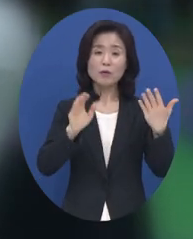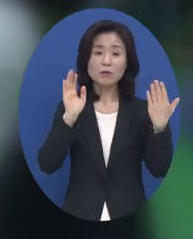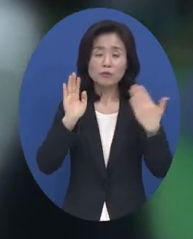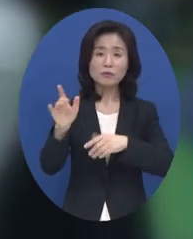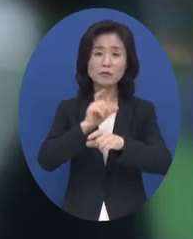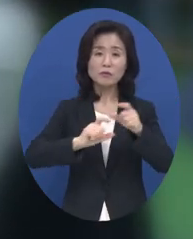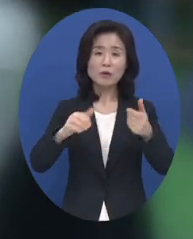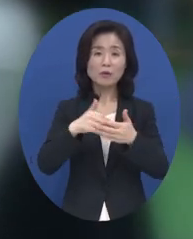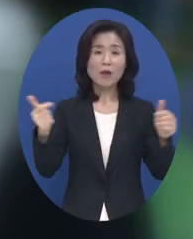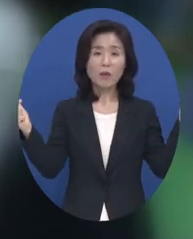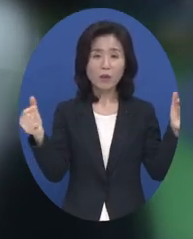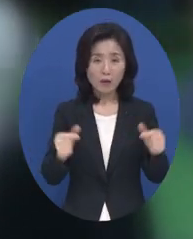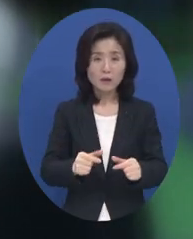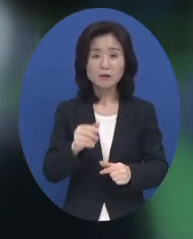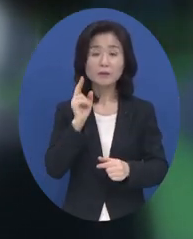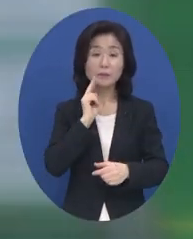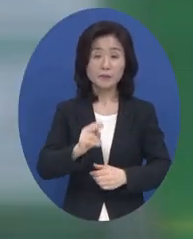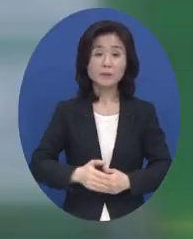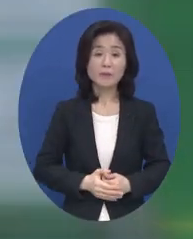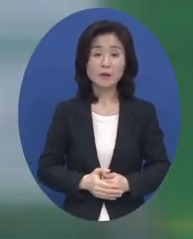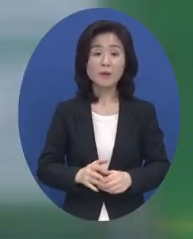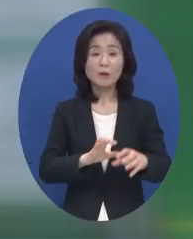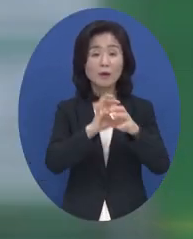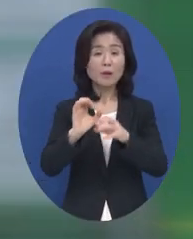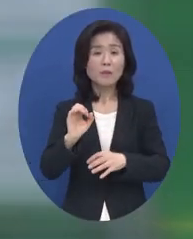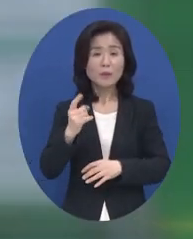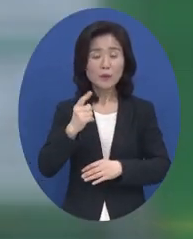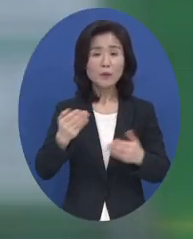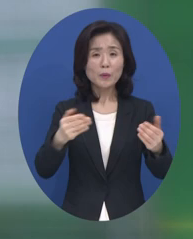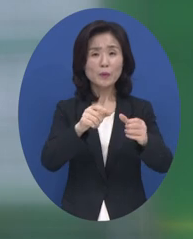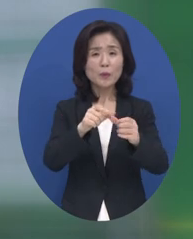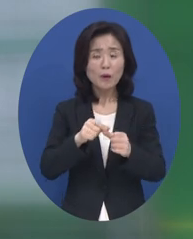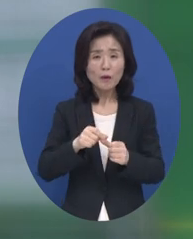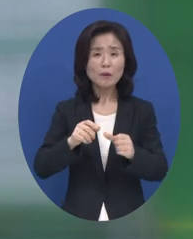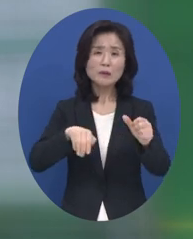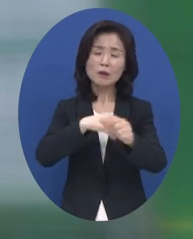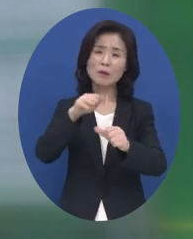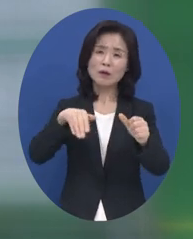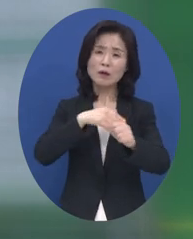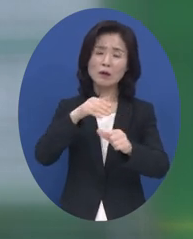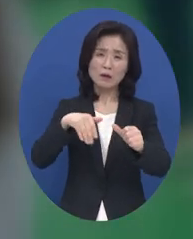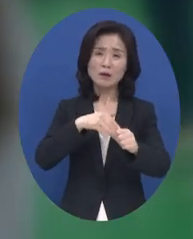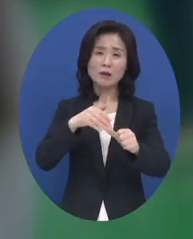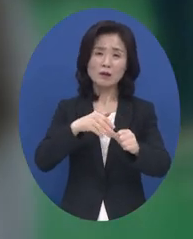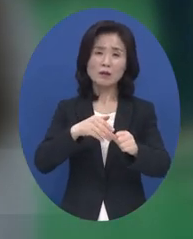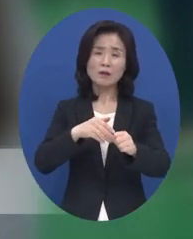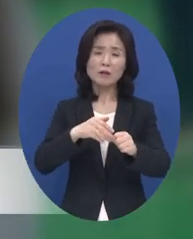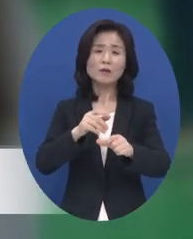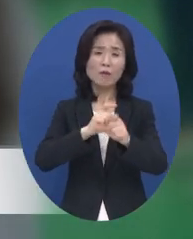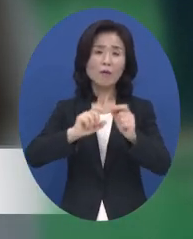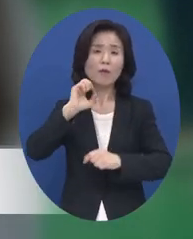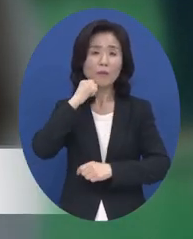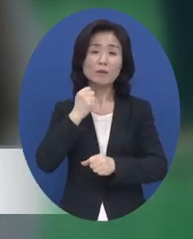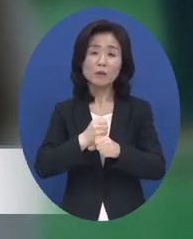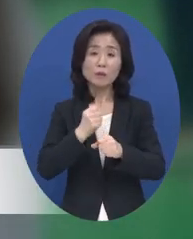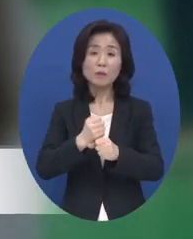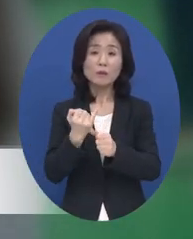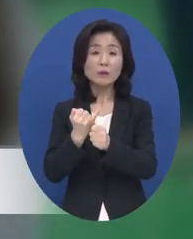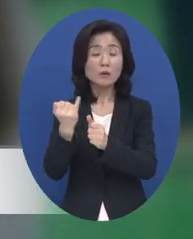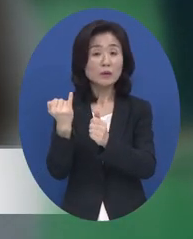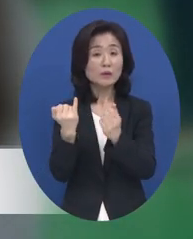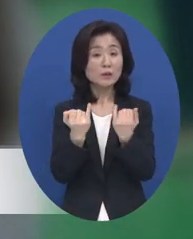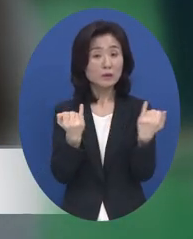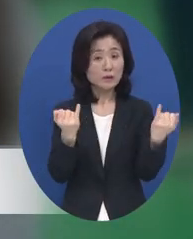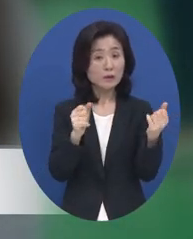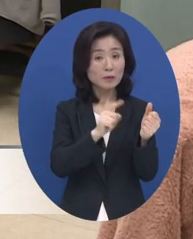큰 감소폭을 보입니다. 코로나19 고용 충격 현상이 시장을 꽁꽁 얼어붙게 했고 여성에게